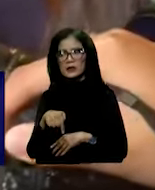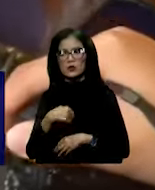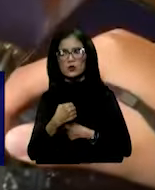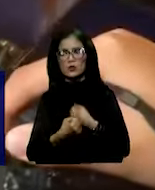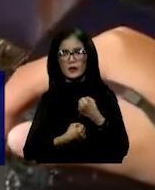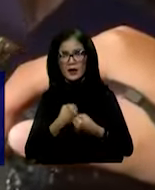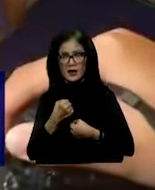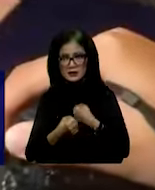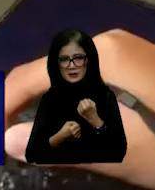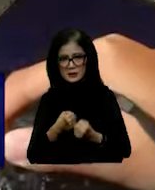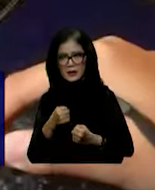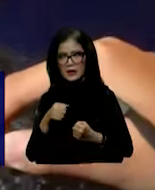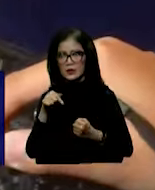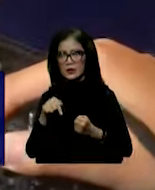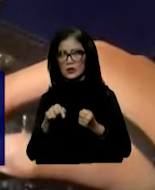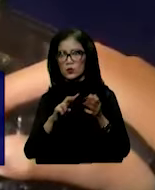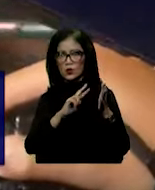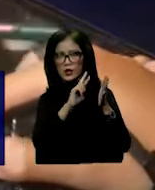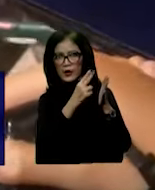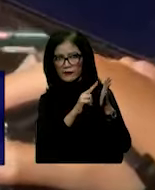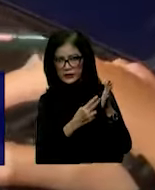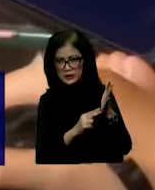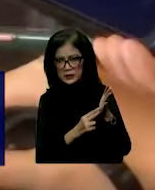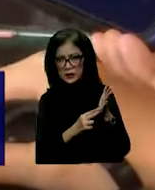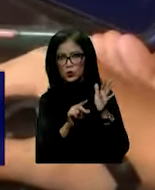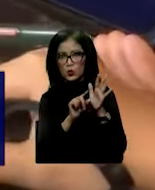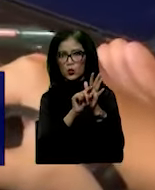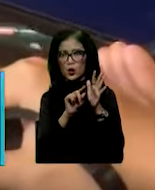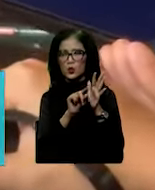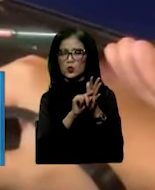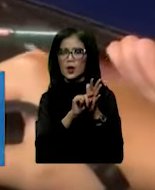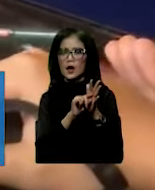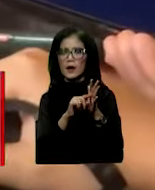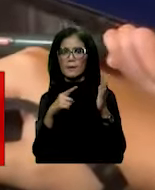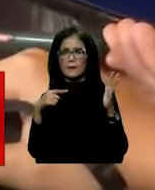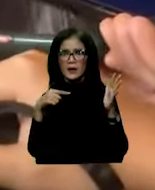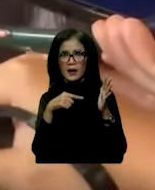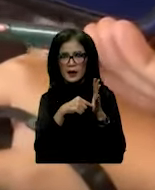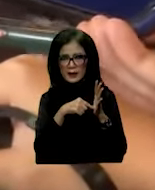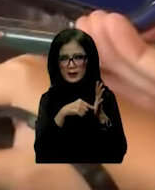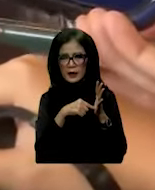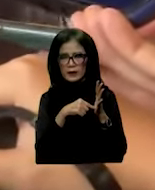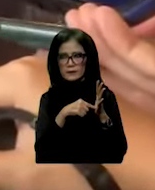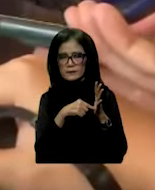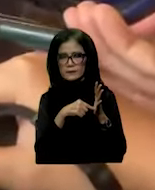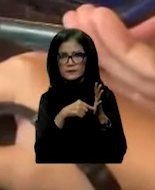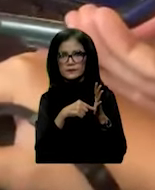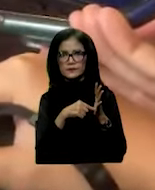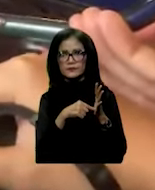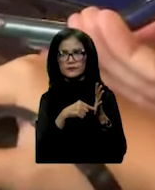pengesahan revisi undang-undang Pilkada ee otomatis Ee tidak bisa dilaksanakan